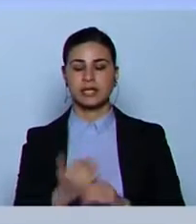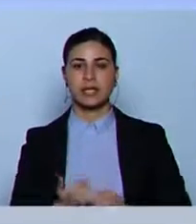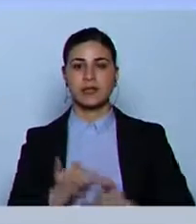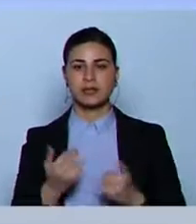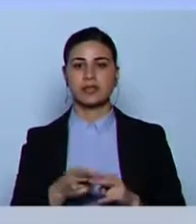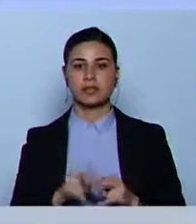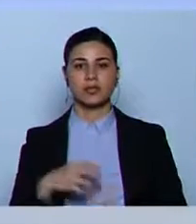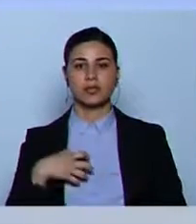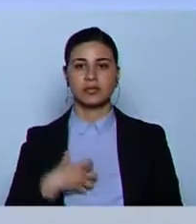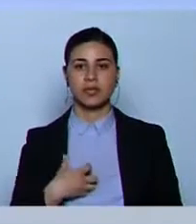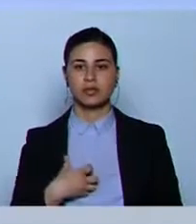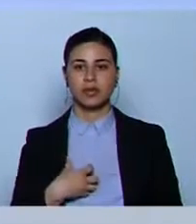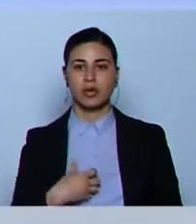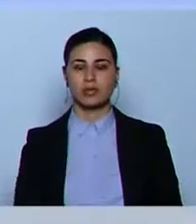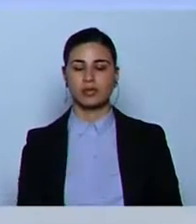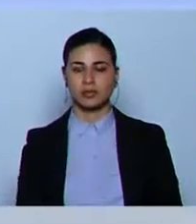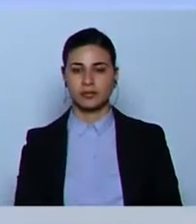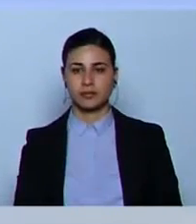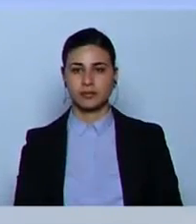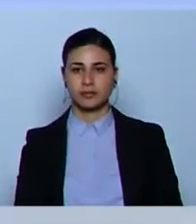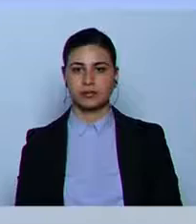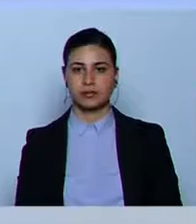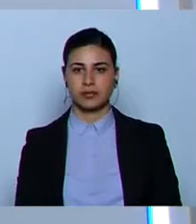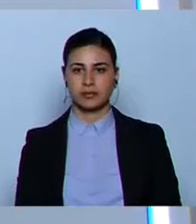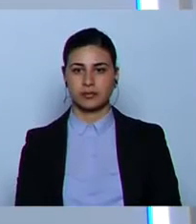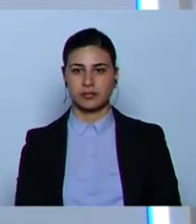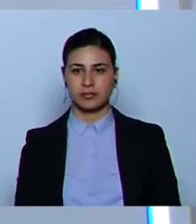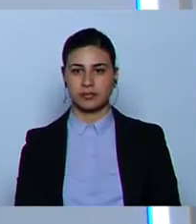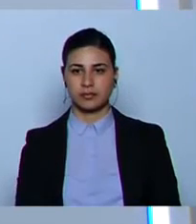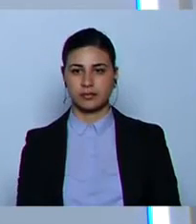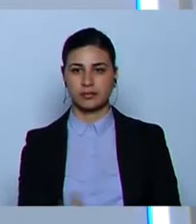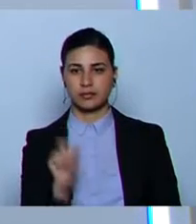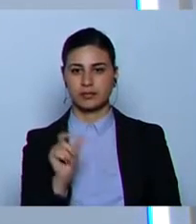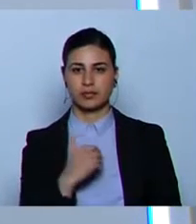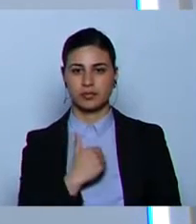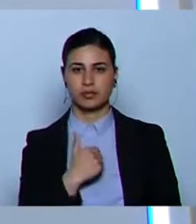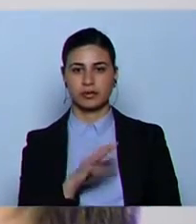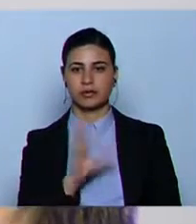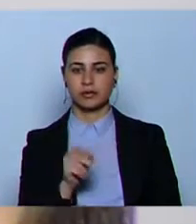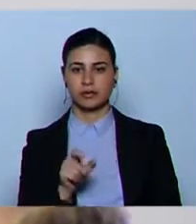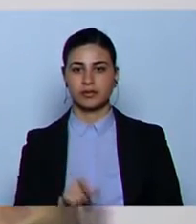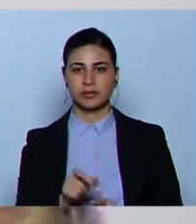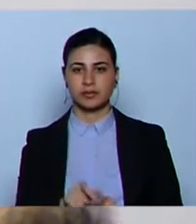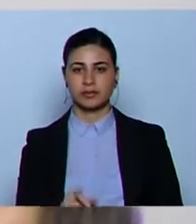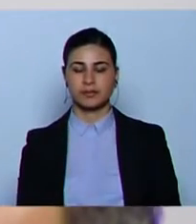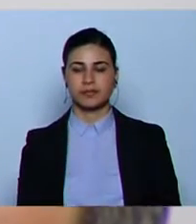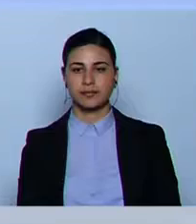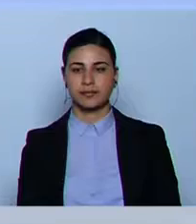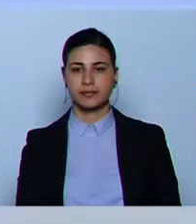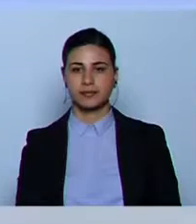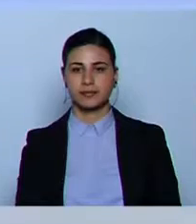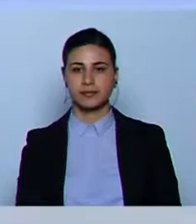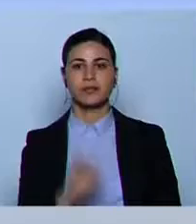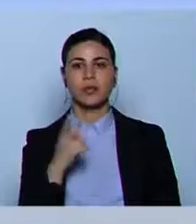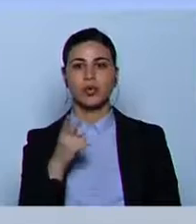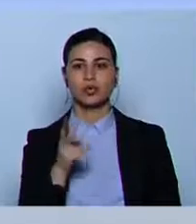რომ სამწუხაროდ ამ აი 10 წამი მჭირდება რა რაღაც პატარა ნიშნები. მე თქვენ 6 თვე გაქვთ ალაპარაკოთ და მე ზუსტად